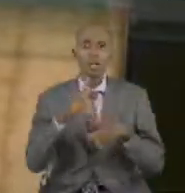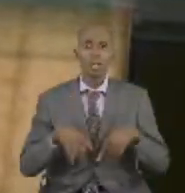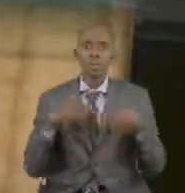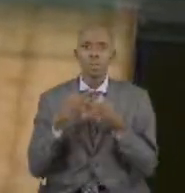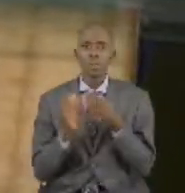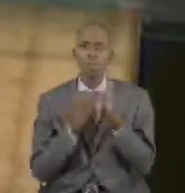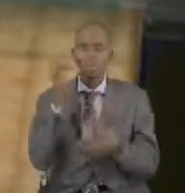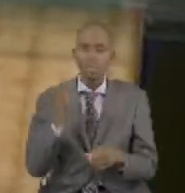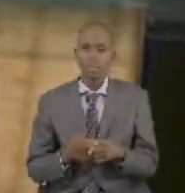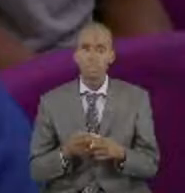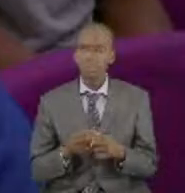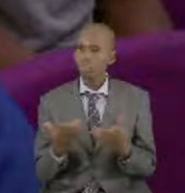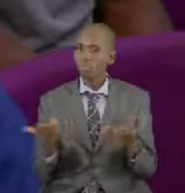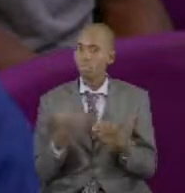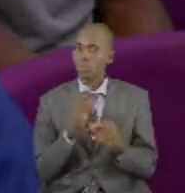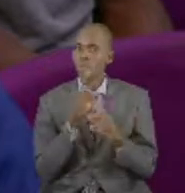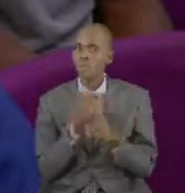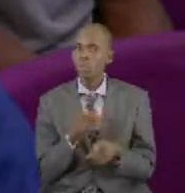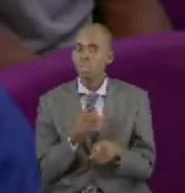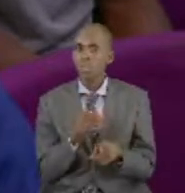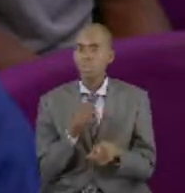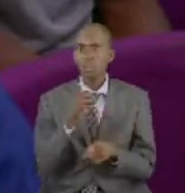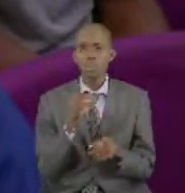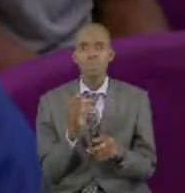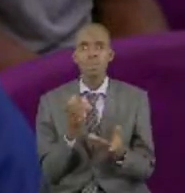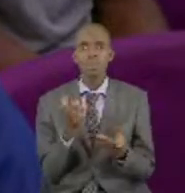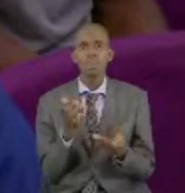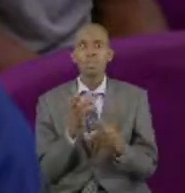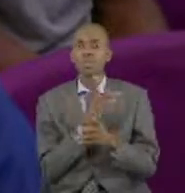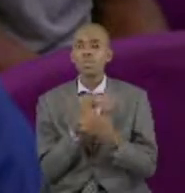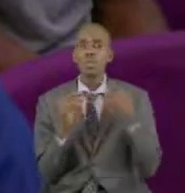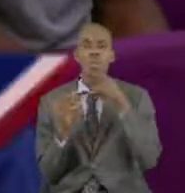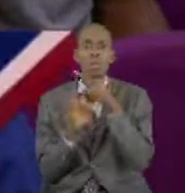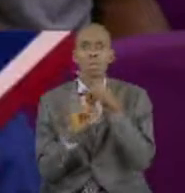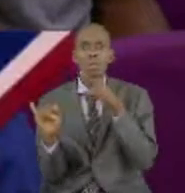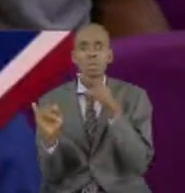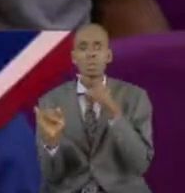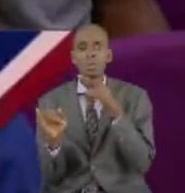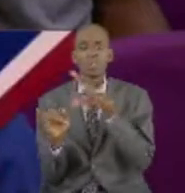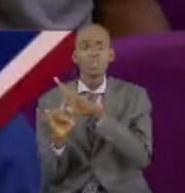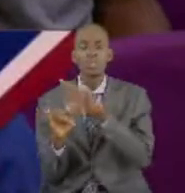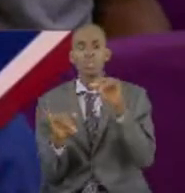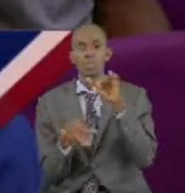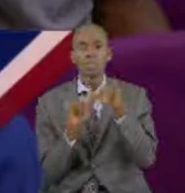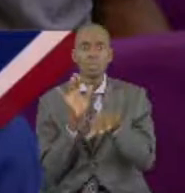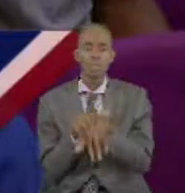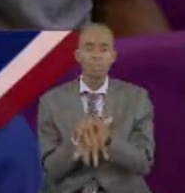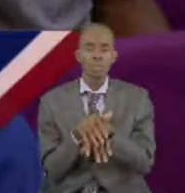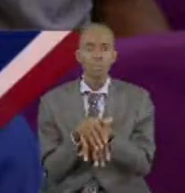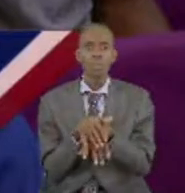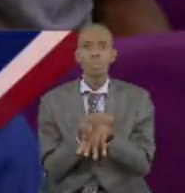je ne peux plus entendre mon peuple en plus de mensonges plus de temps périrent